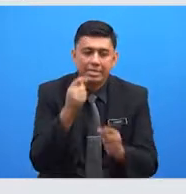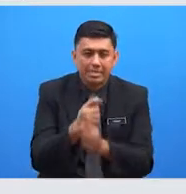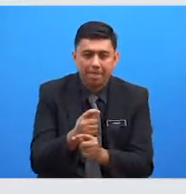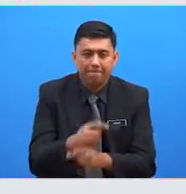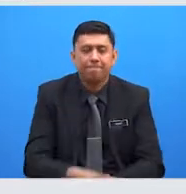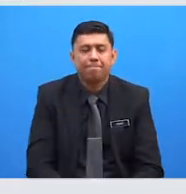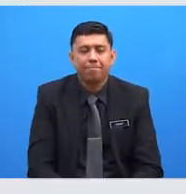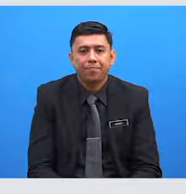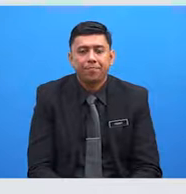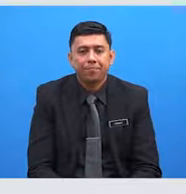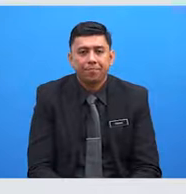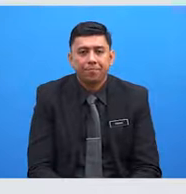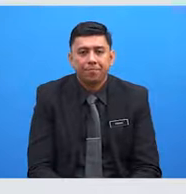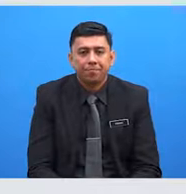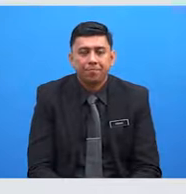ditetapkan.